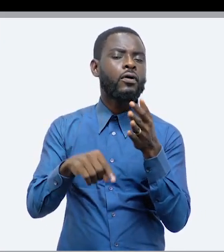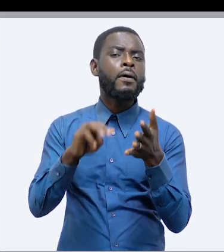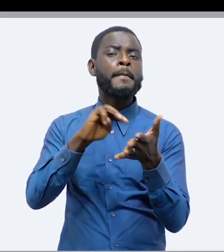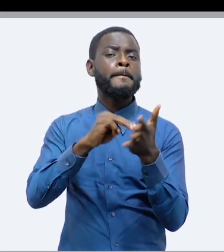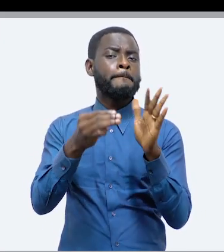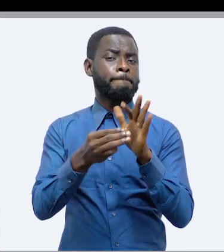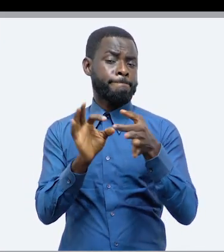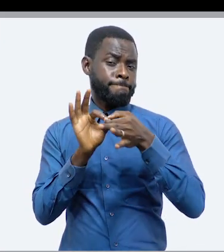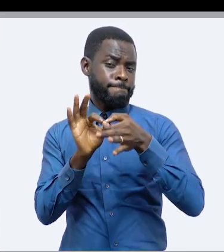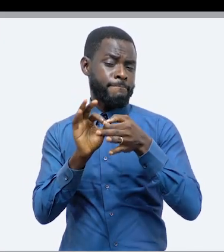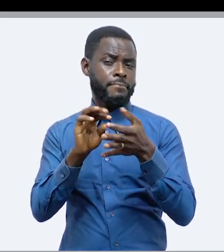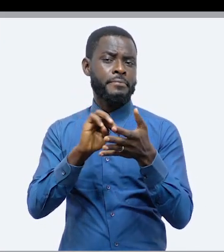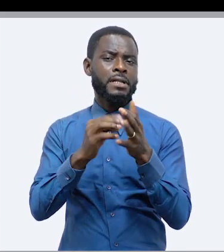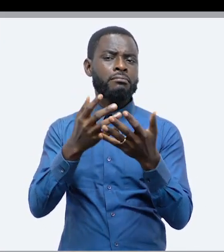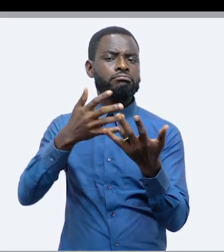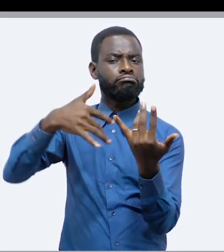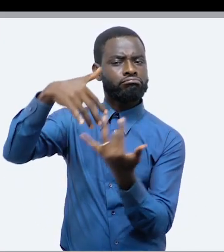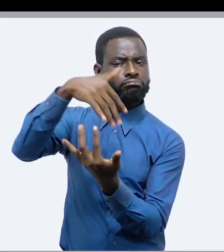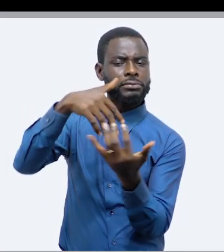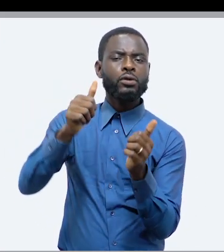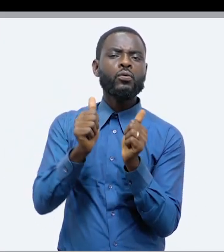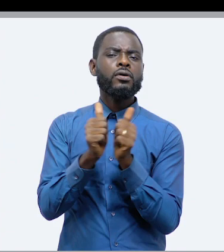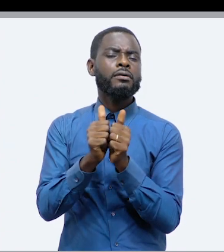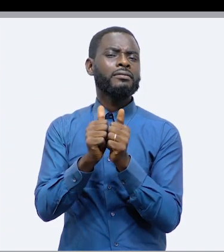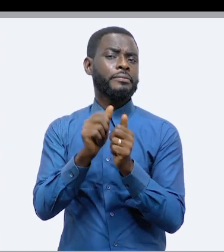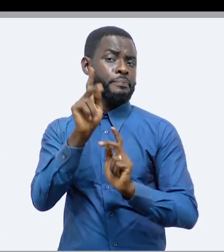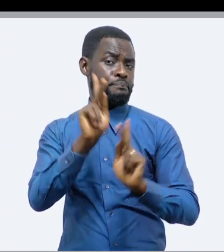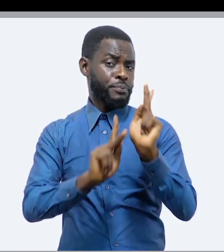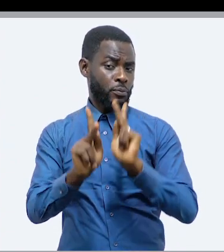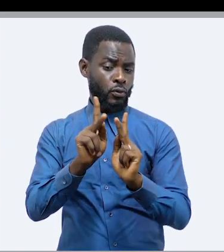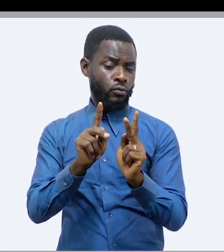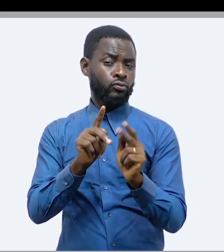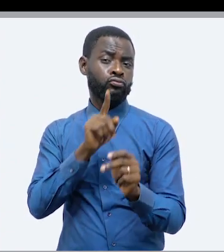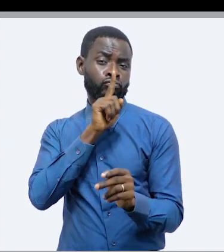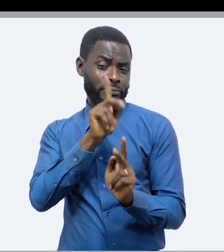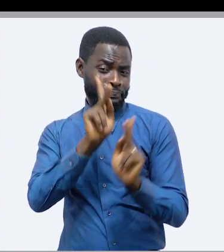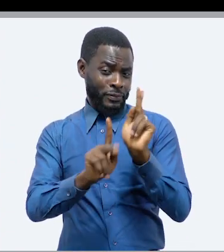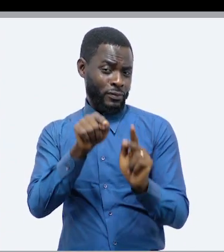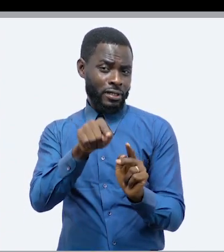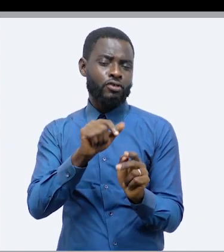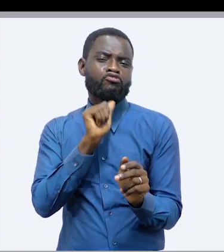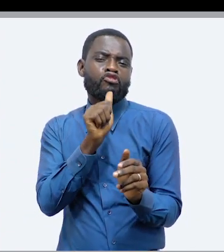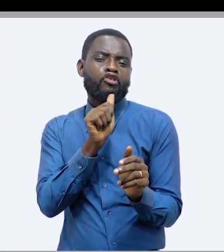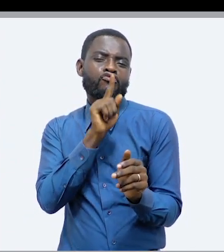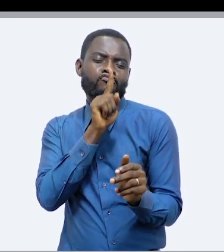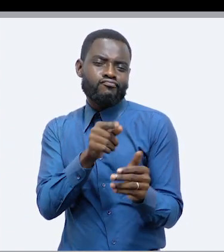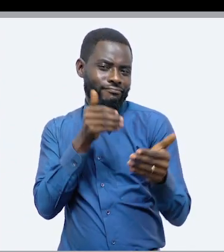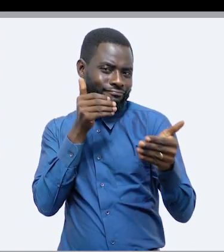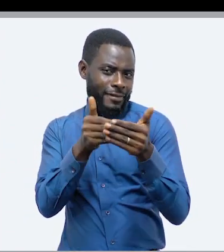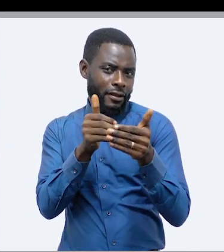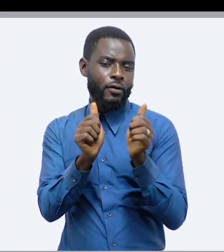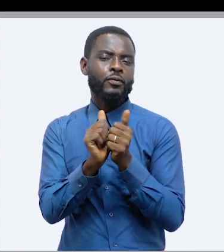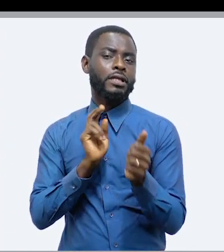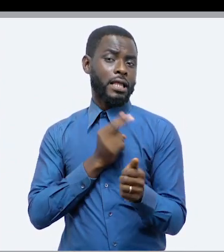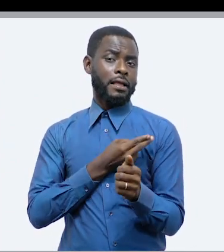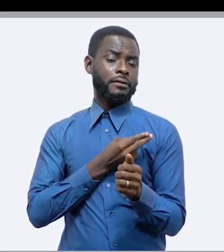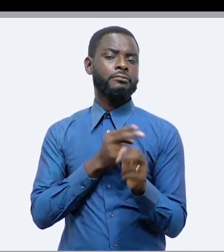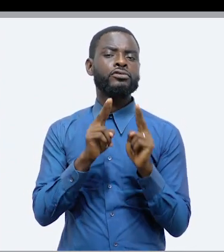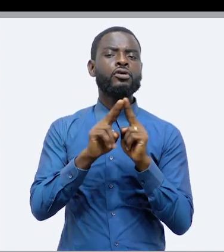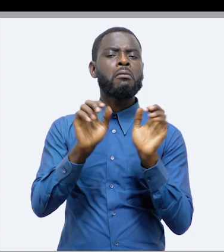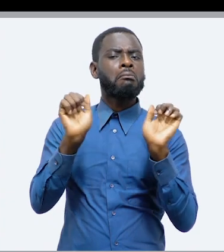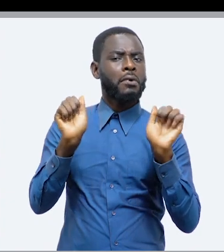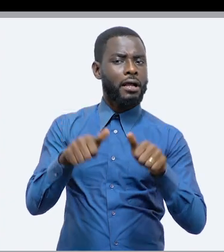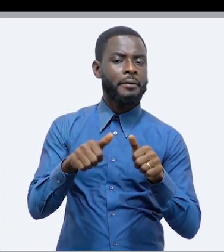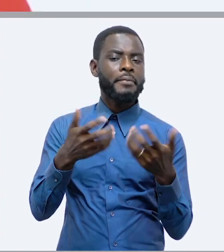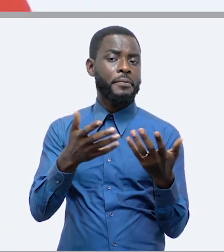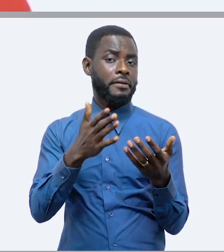meni wake gba asani. Ni mene je menko me. Ni waka ame shran jugbang. Ame banya ame fe onye